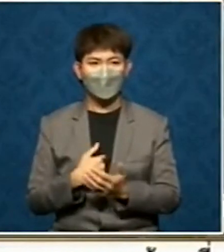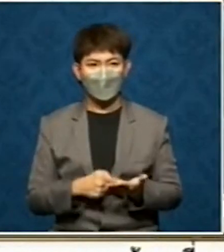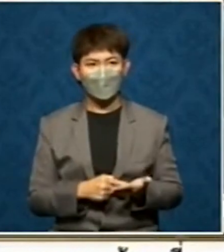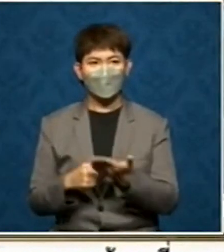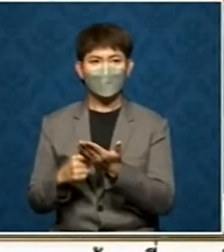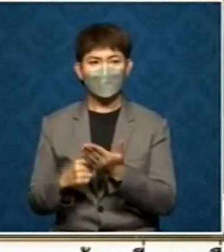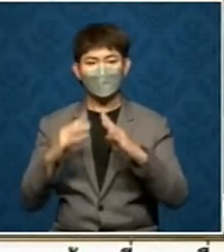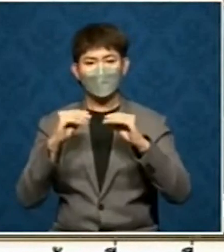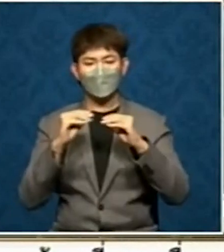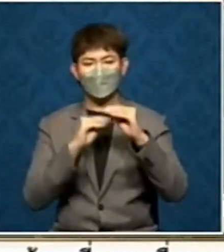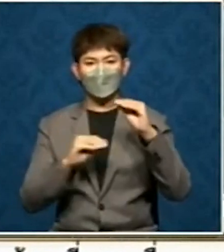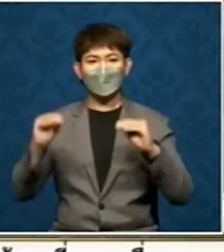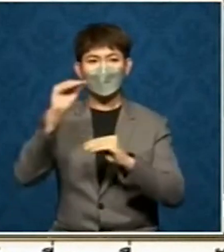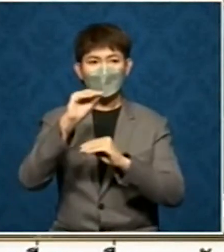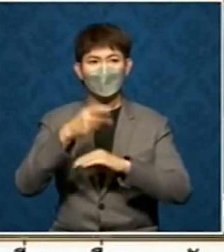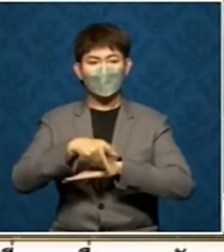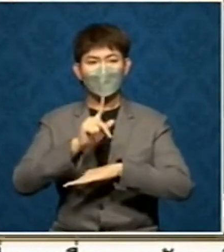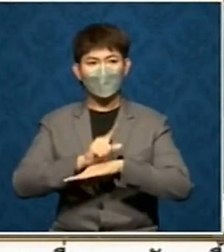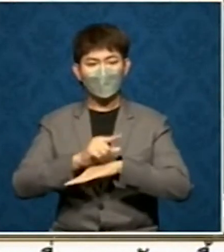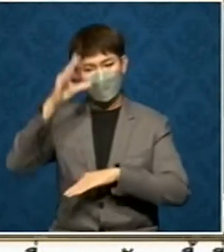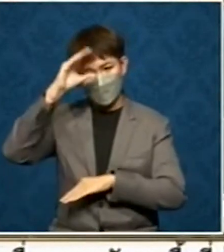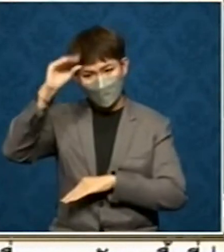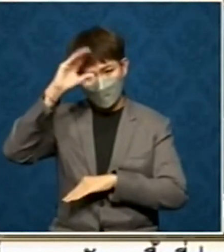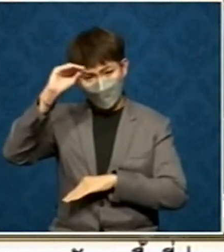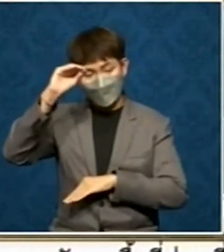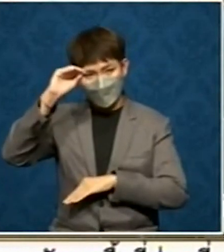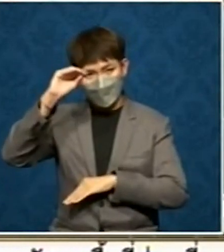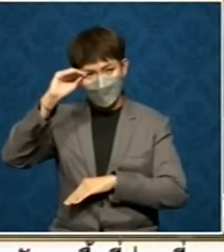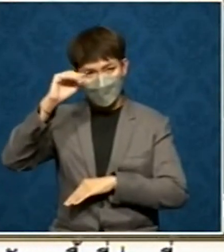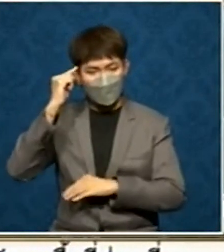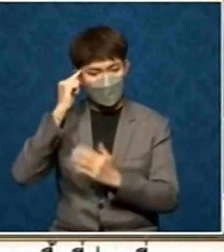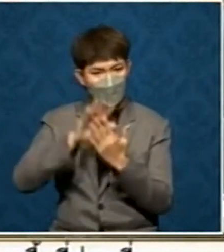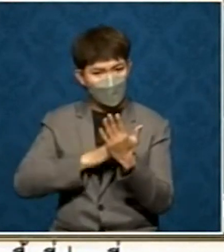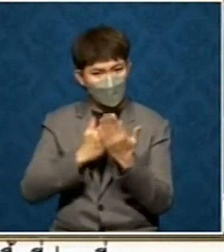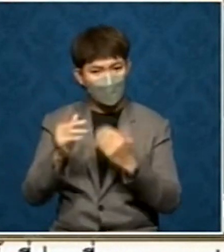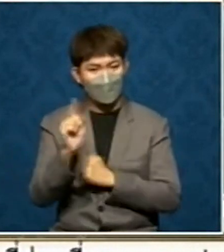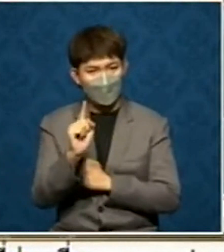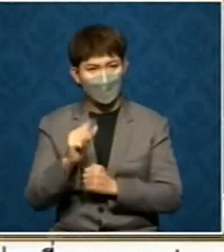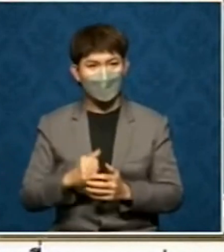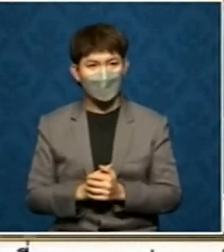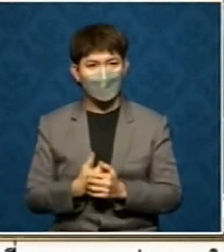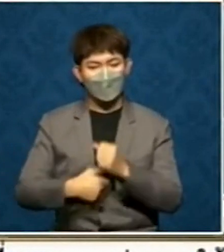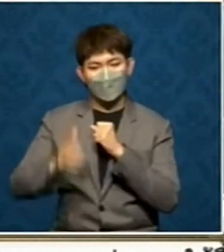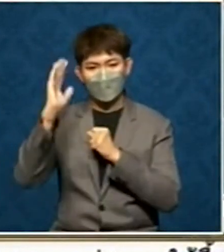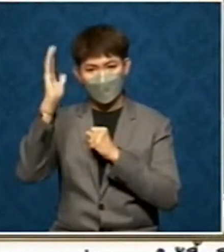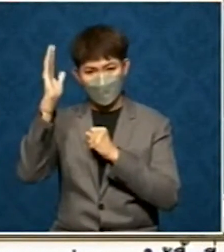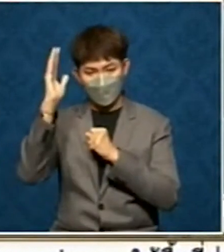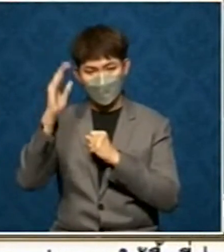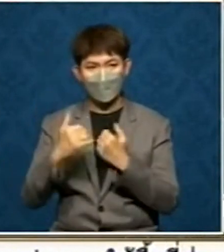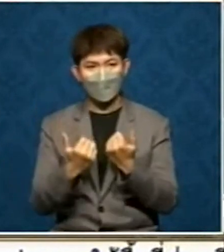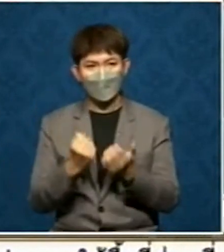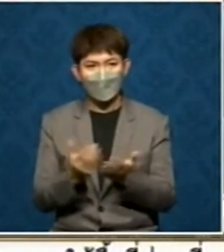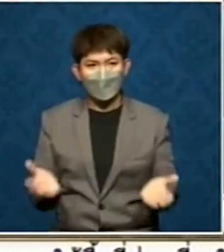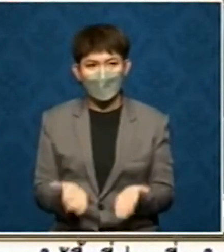Lore Internationalอบัญชีวรชื่อพักกาวไลอภิปรายว่าเราเสียเงินงบประมาณมหาศาลเพื่อคัหวงกับองค์กรอย่ประประชาว์ในการทำหนา